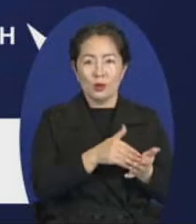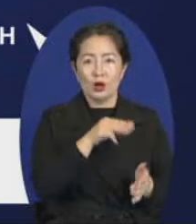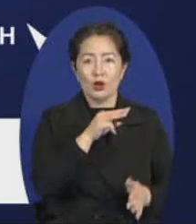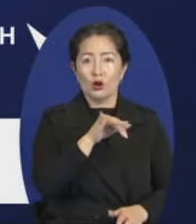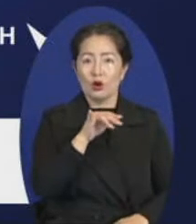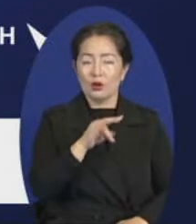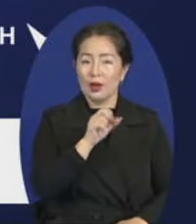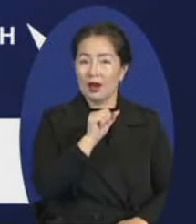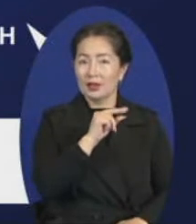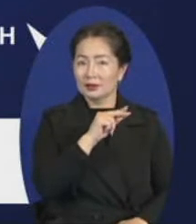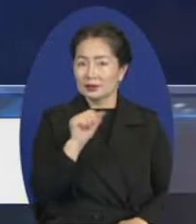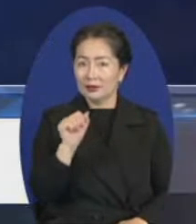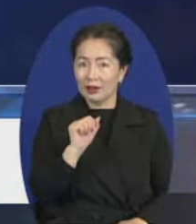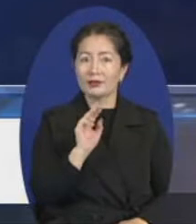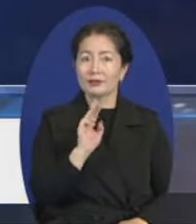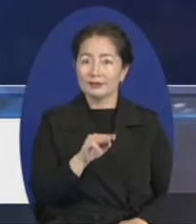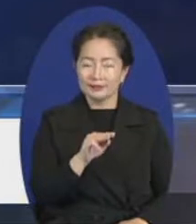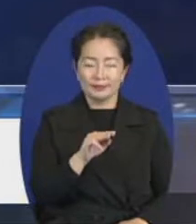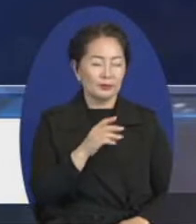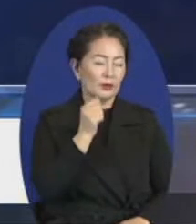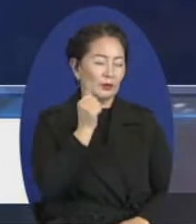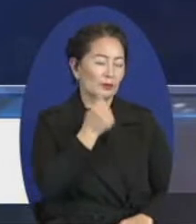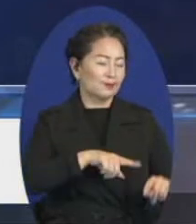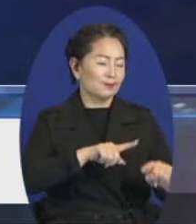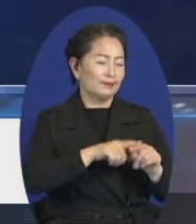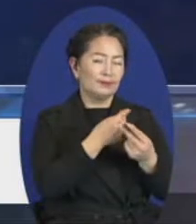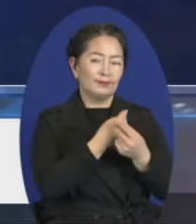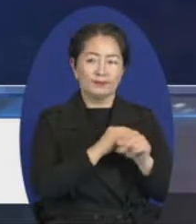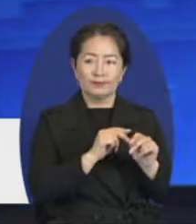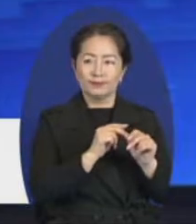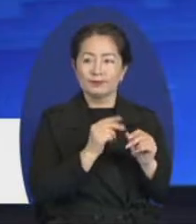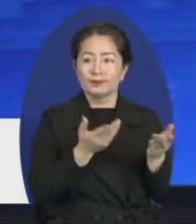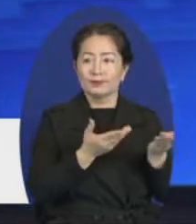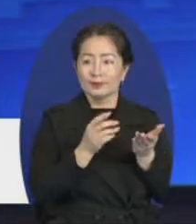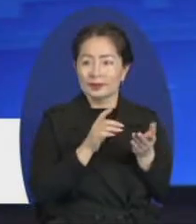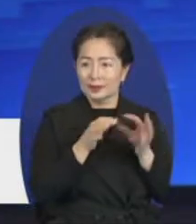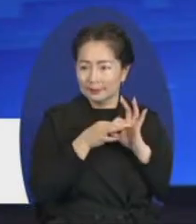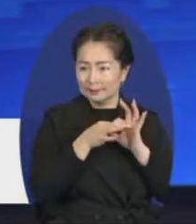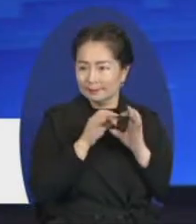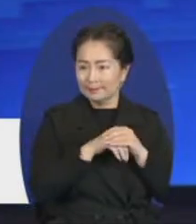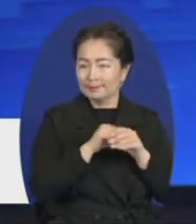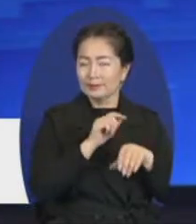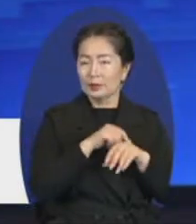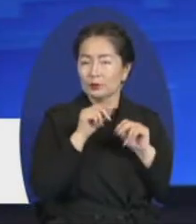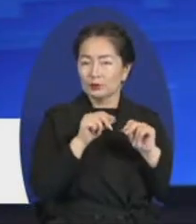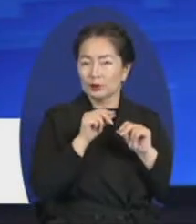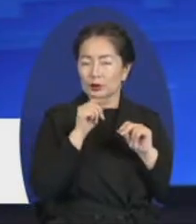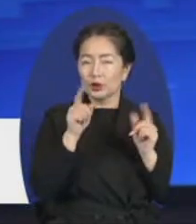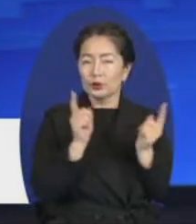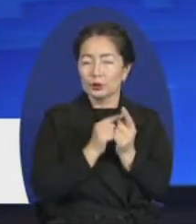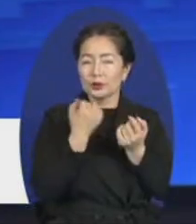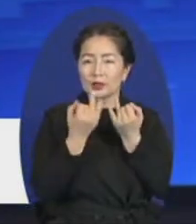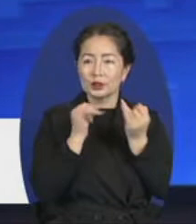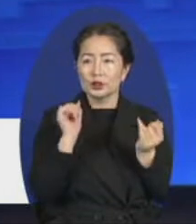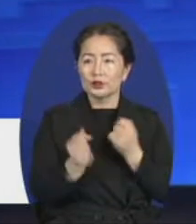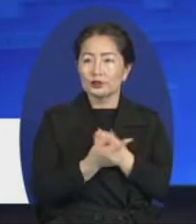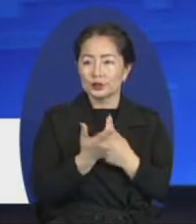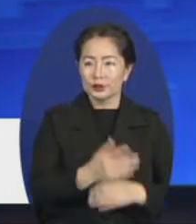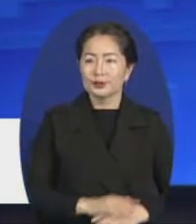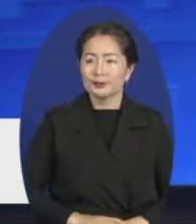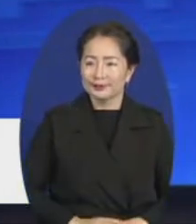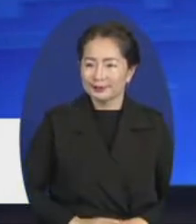тонн ачаатай тээвэрлэг байна. За тиймээс цаашид үн хөлсийг чөлөөлөх, зах зээлийн зарчим шилжүүлэх цаг болсныг өнөөдрийн уулзалтаар онцолж